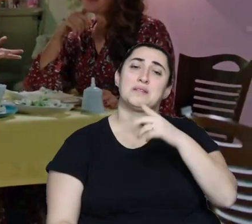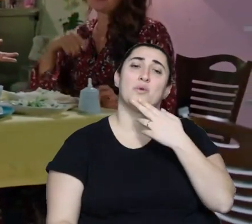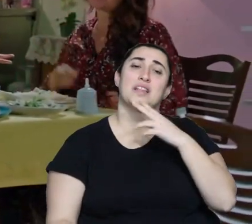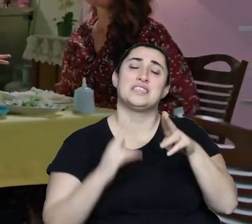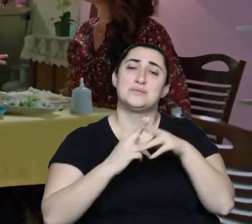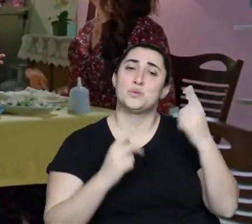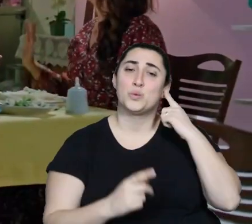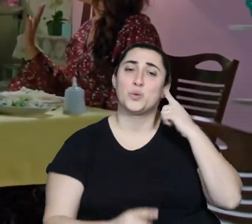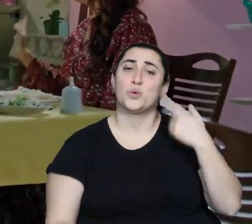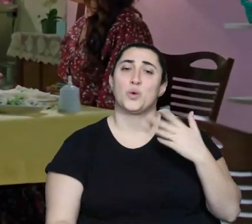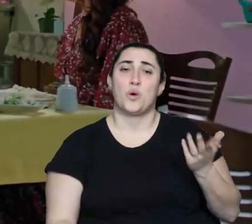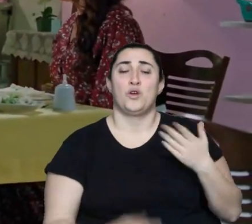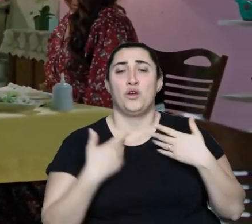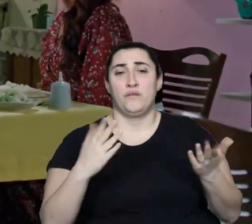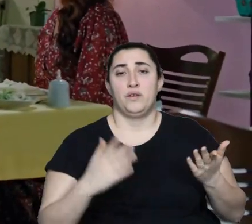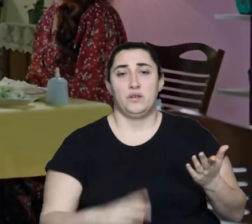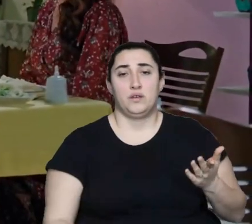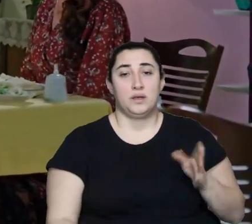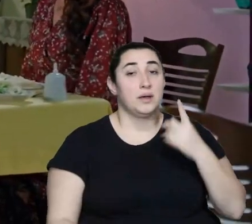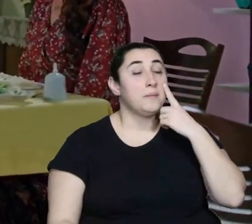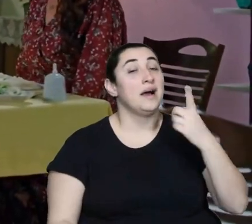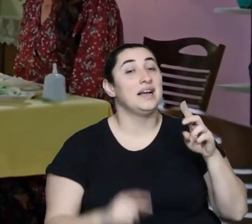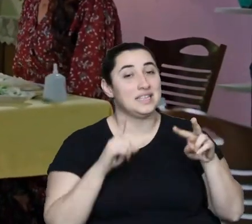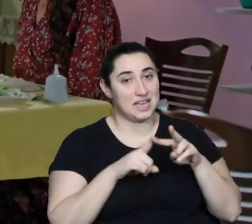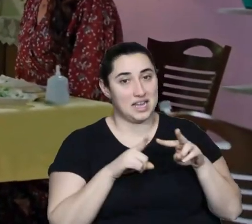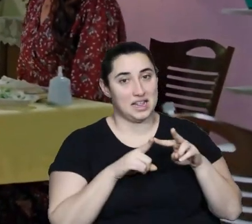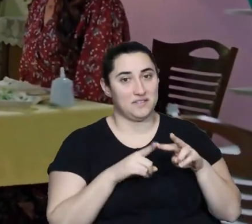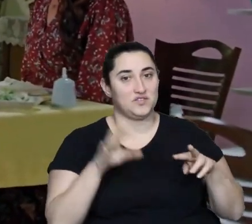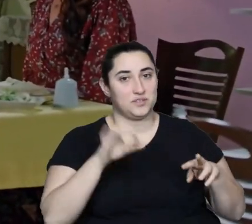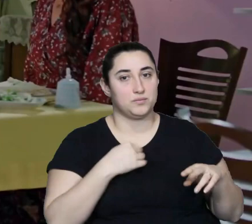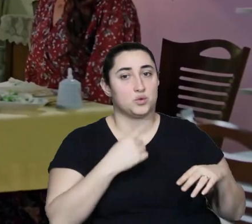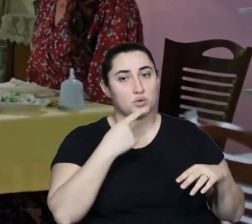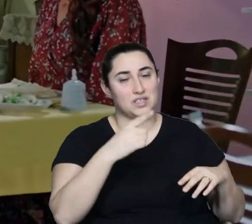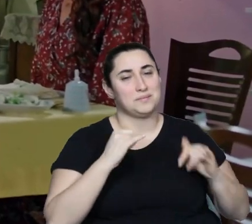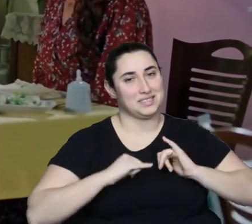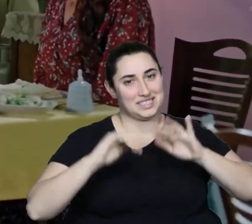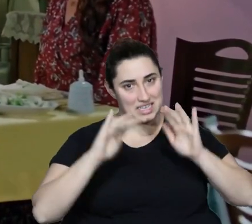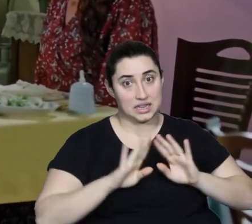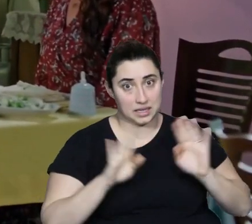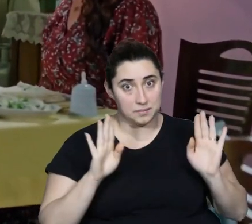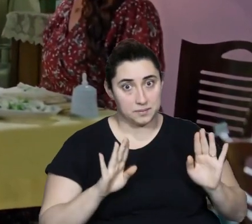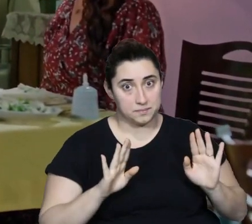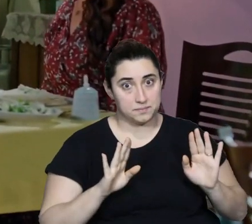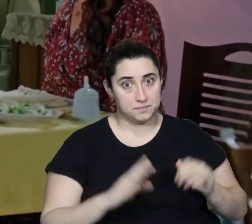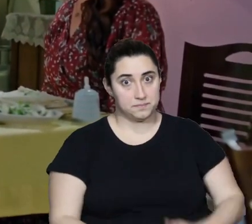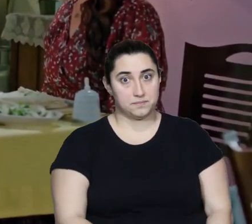kadının adını duymaktan ya. Öf. Tamam. Bak Nalan. Şimdi söyleyeceğim ama sakin olacaksın, tamam mı